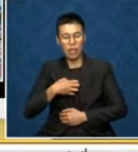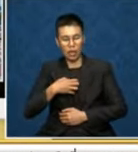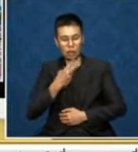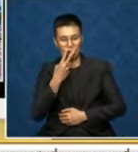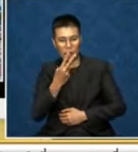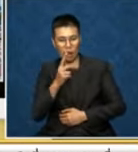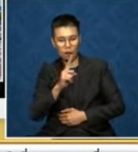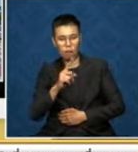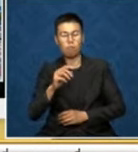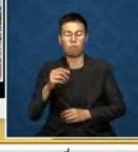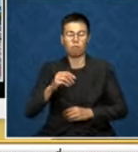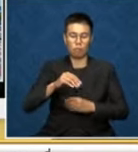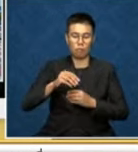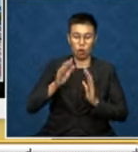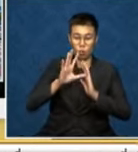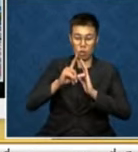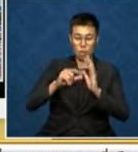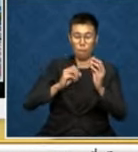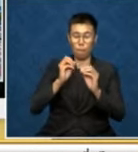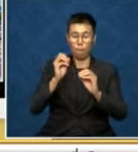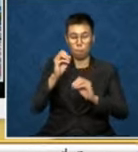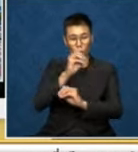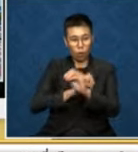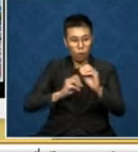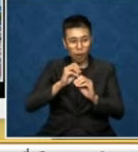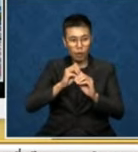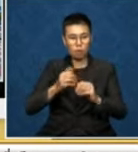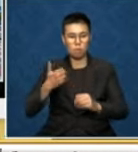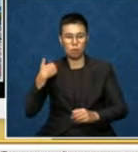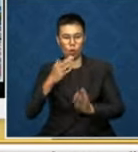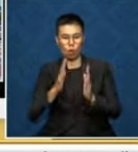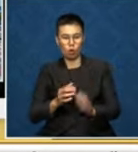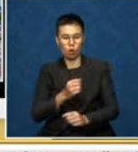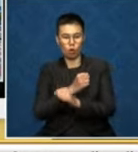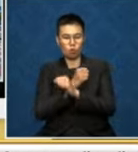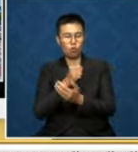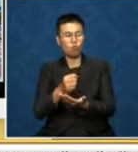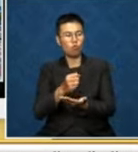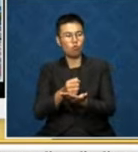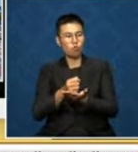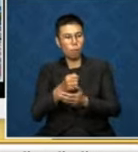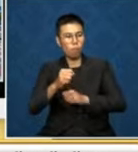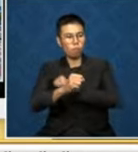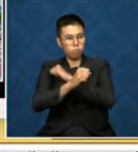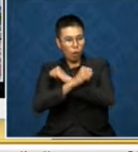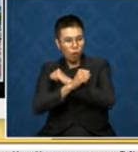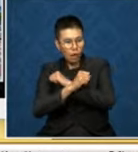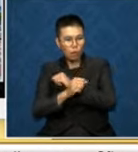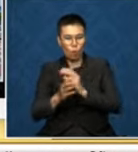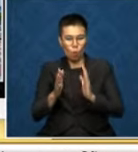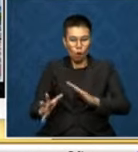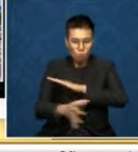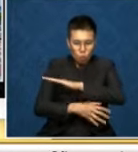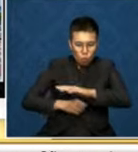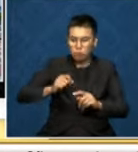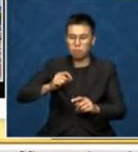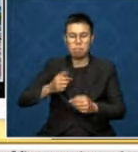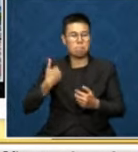มีความปลอดภัยมีมาตรการป้องกันภัยในชีวิตและทรัพย์สินหนึ่งในหลายมาตรการที่จะสร้างความเชื่อมั่นให้กับ